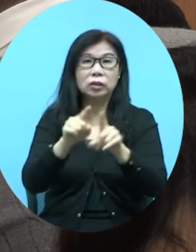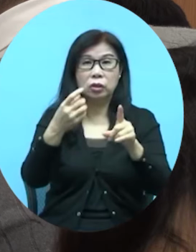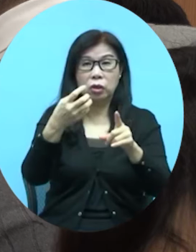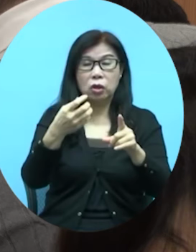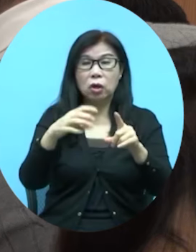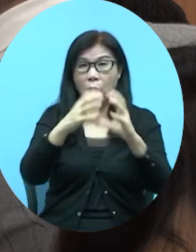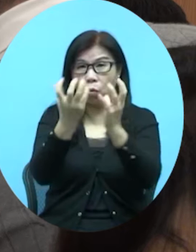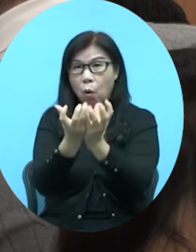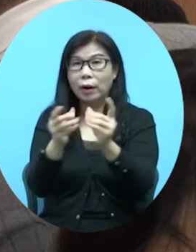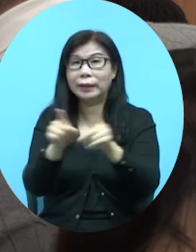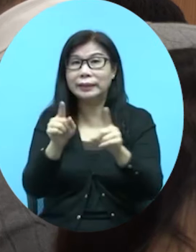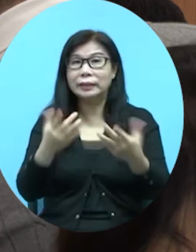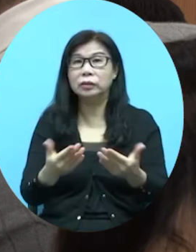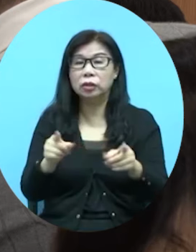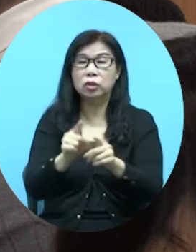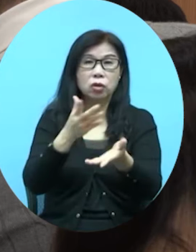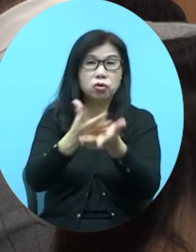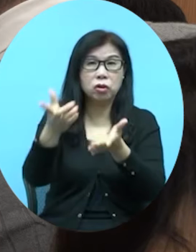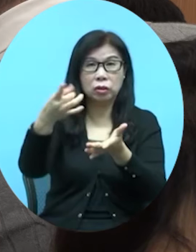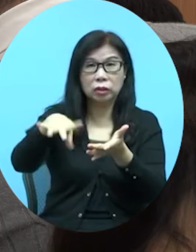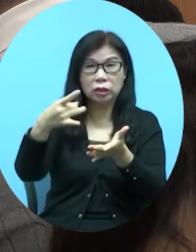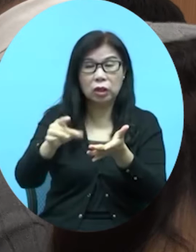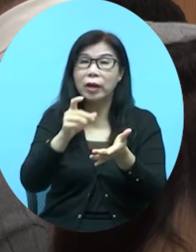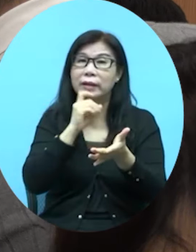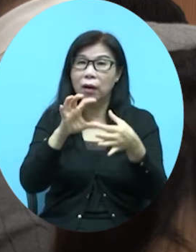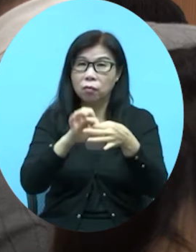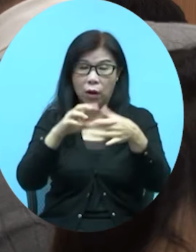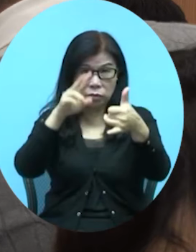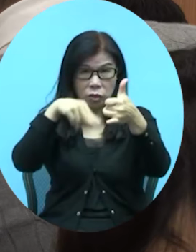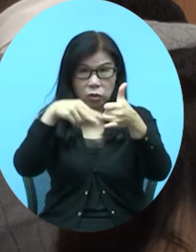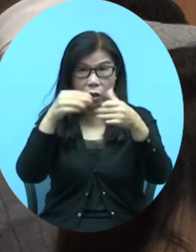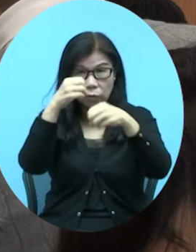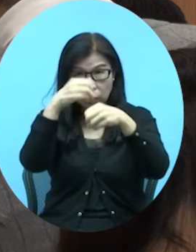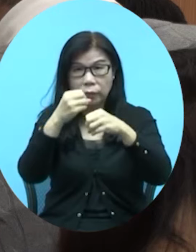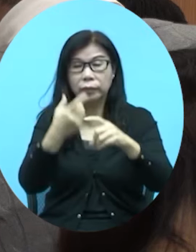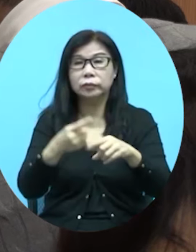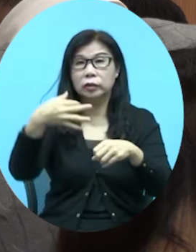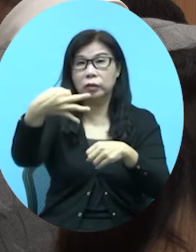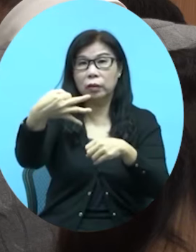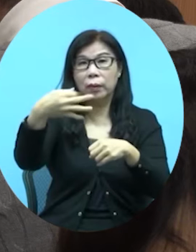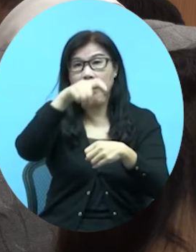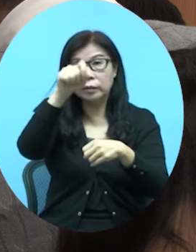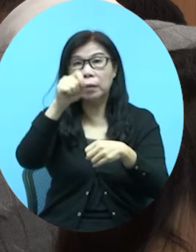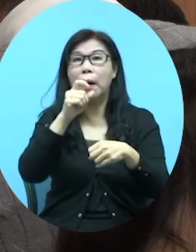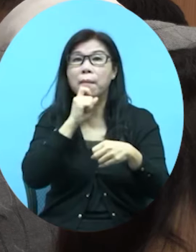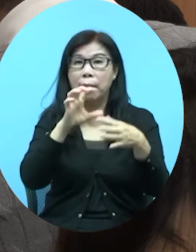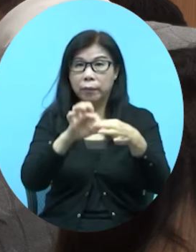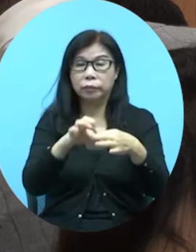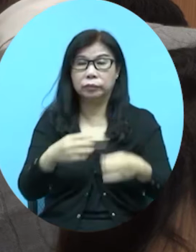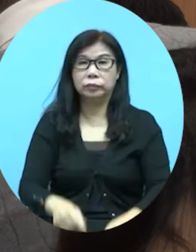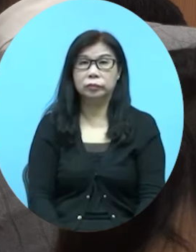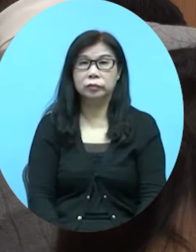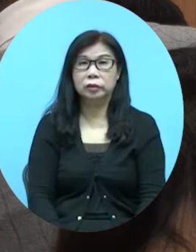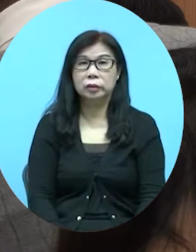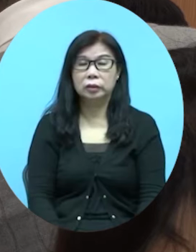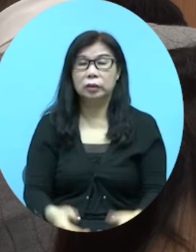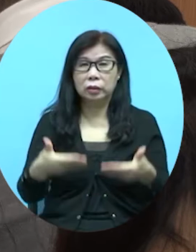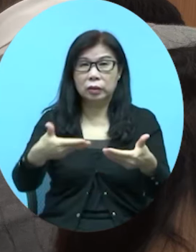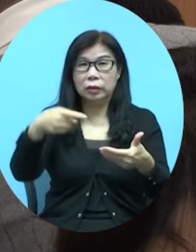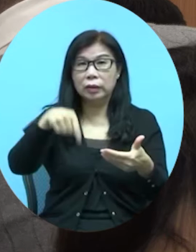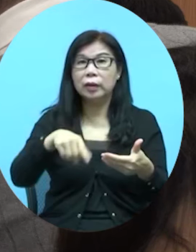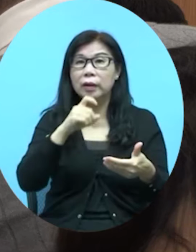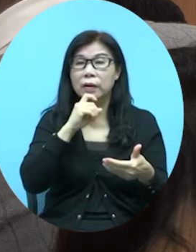有没有一些人是一些豁免检疫的人士第三条也是想问我们看看现在